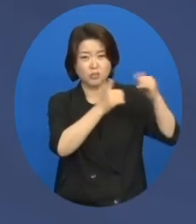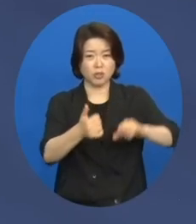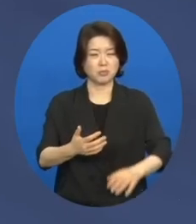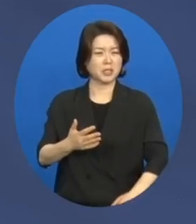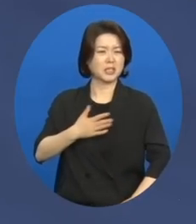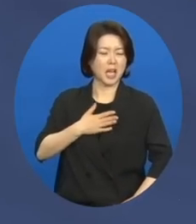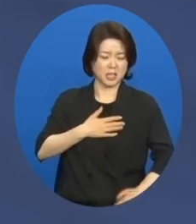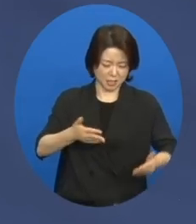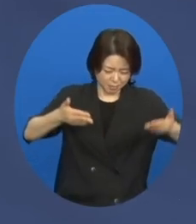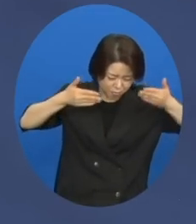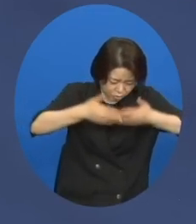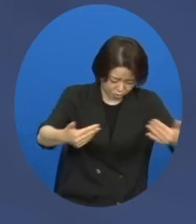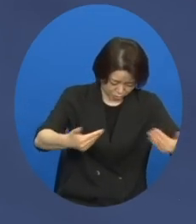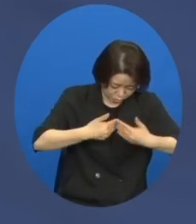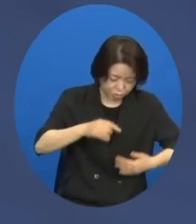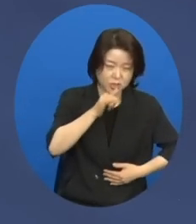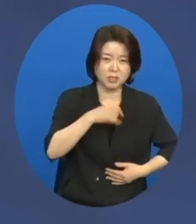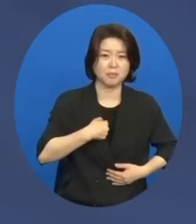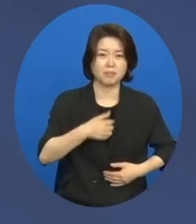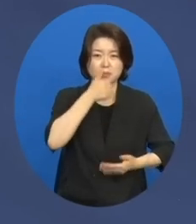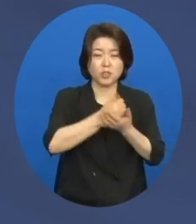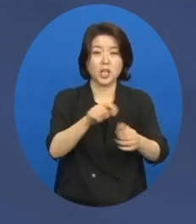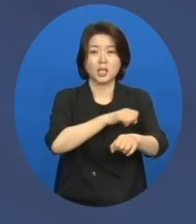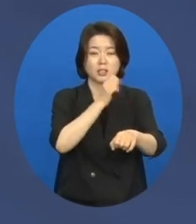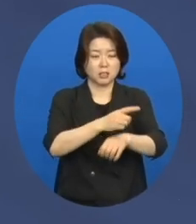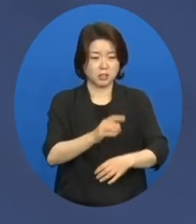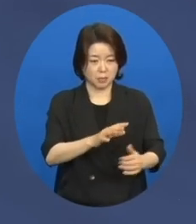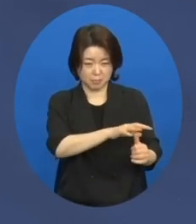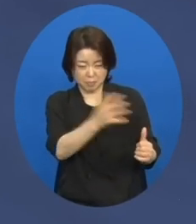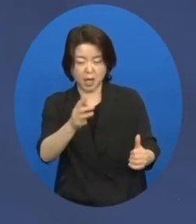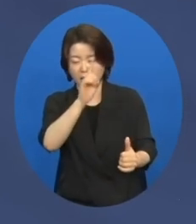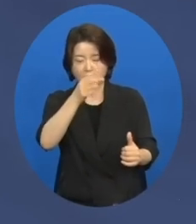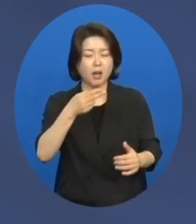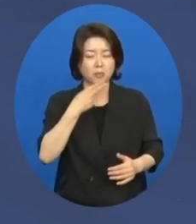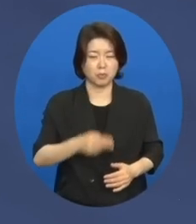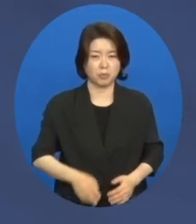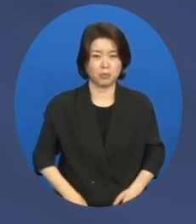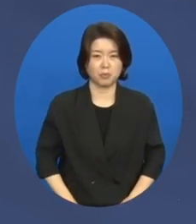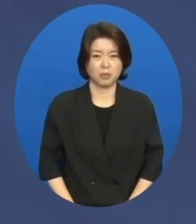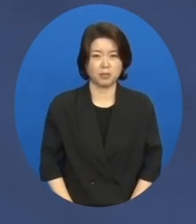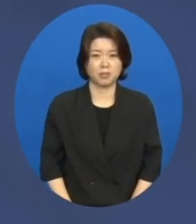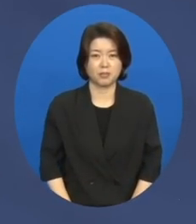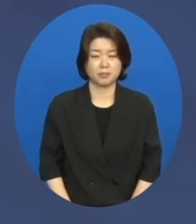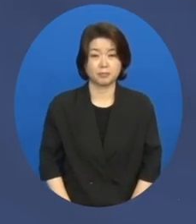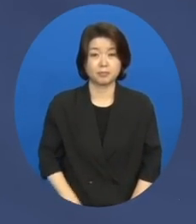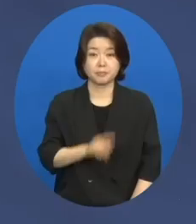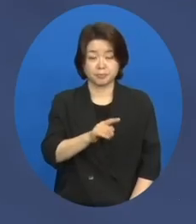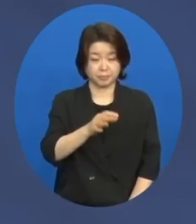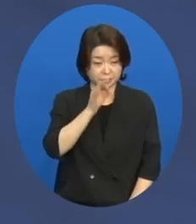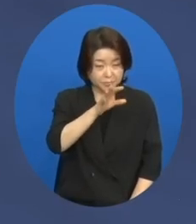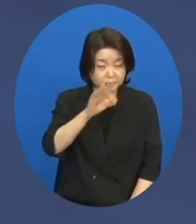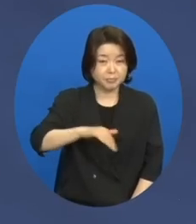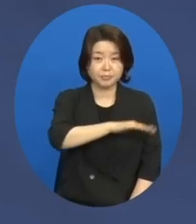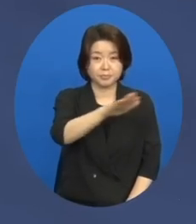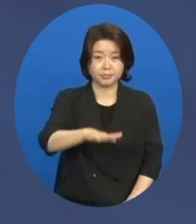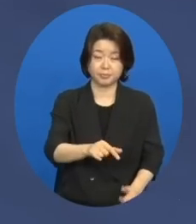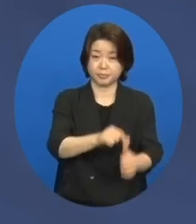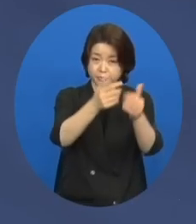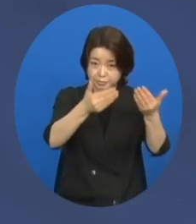하고 살아가는 이 죄인들의 특성에는 하나도 벗어날 수가 없다는 거예요. 이 불가능한 우리를